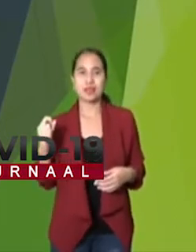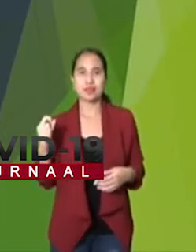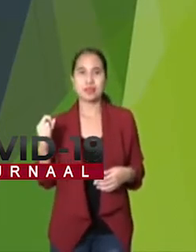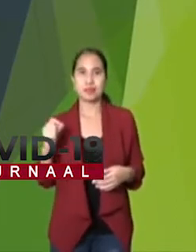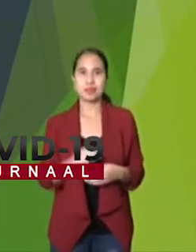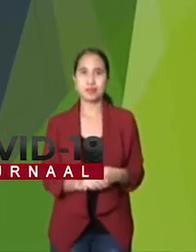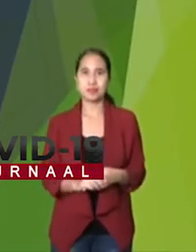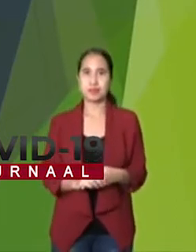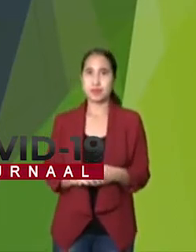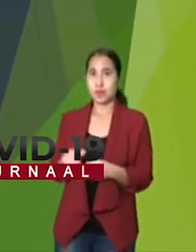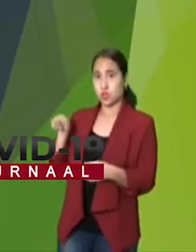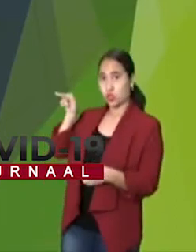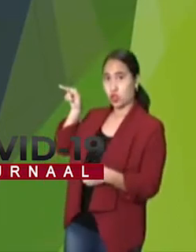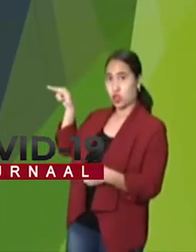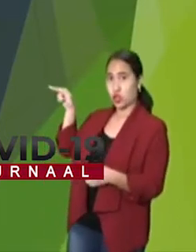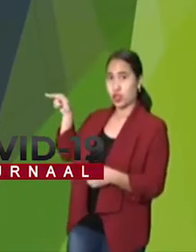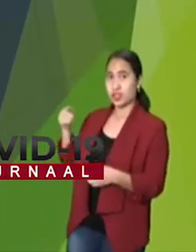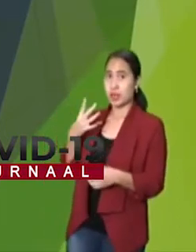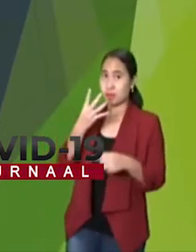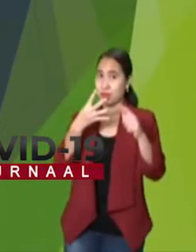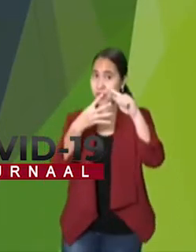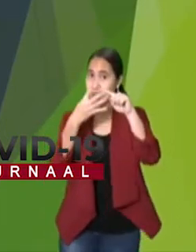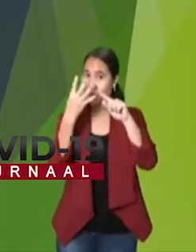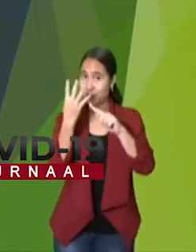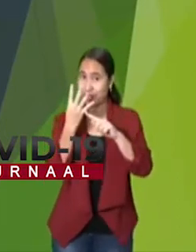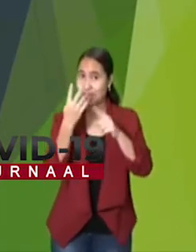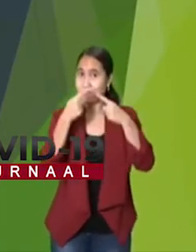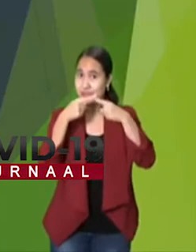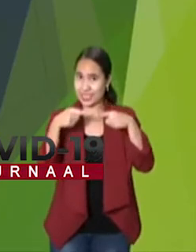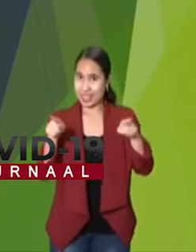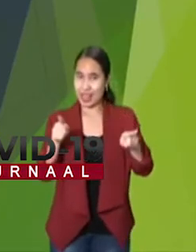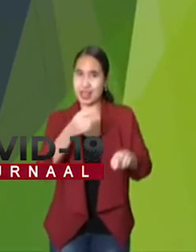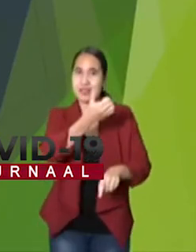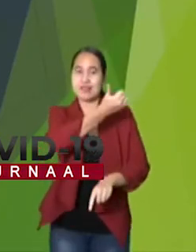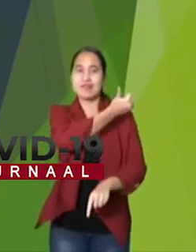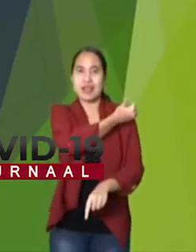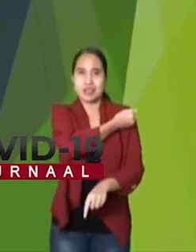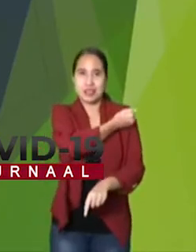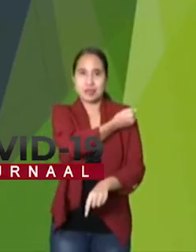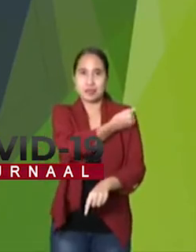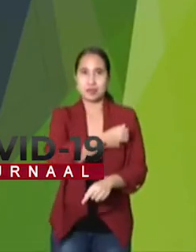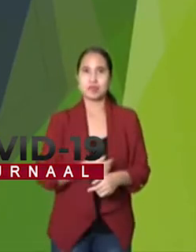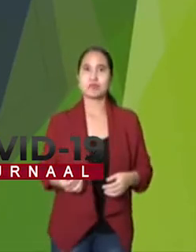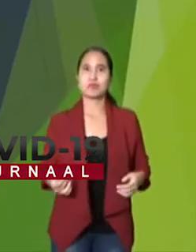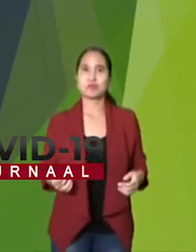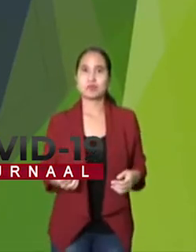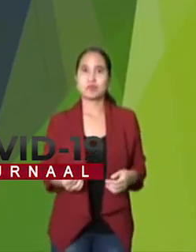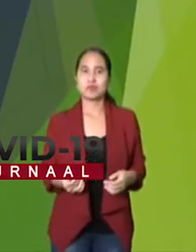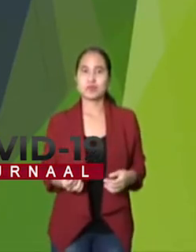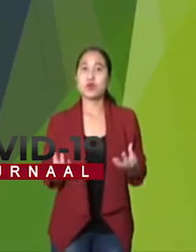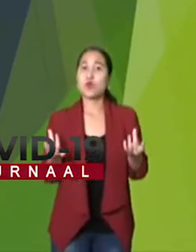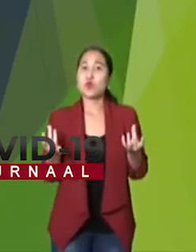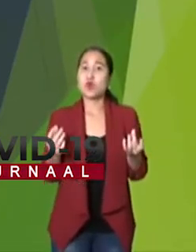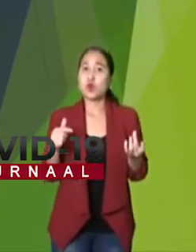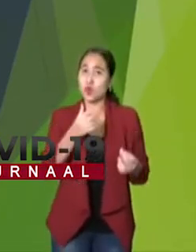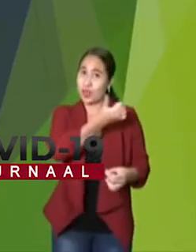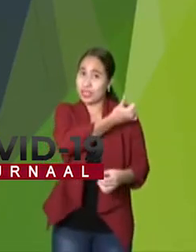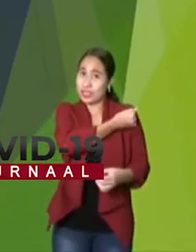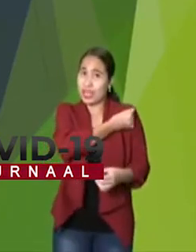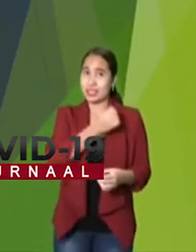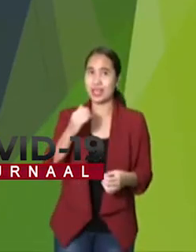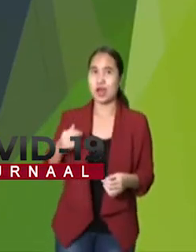Daaronder weer het overzicht van de 4 verschillende vaccins. Over de status van de vaccins, dat zult u straks horen door